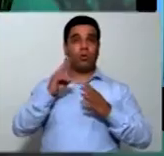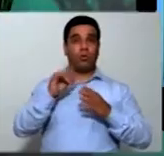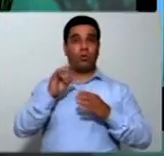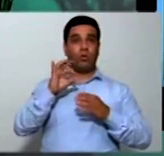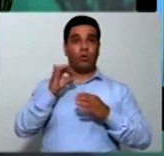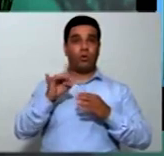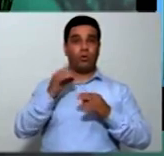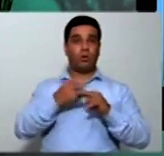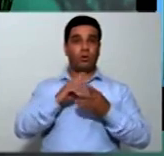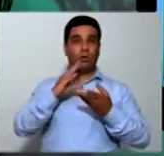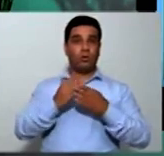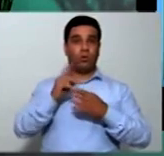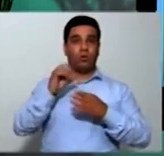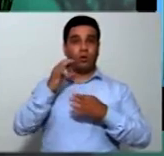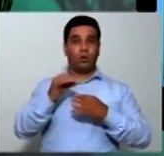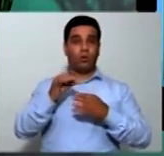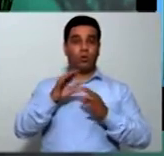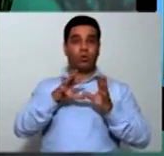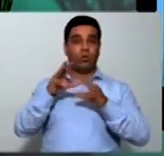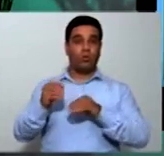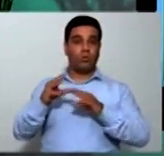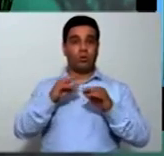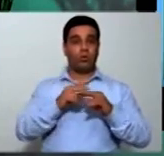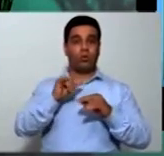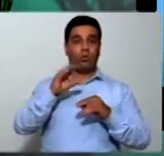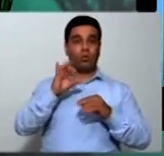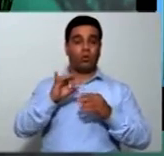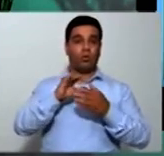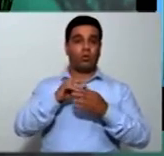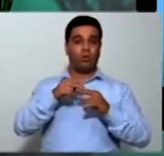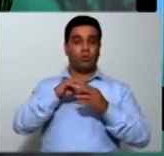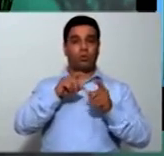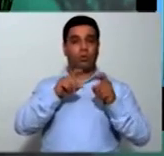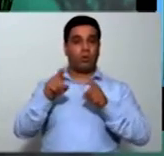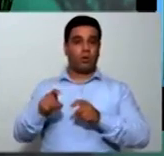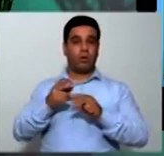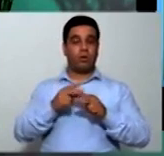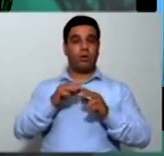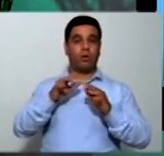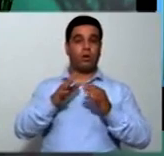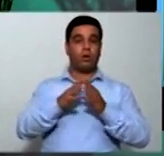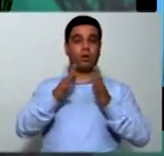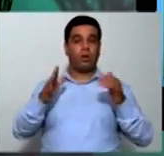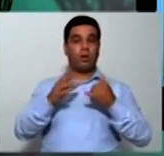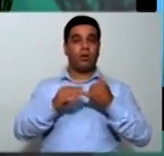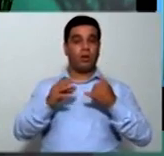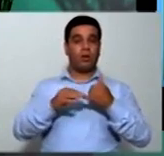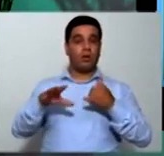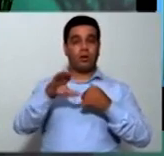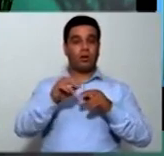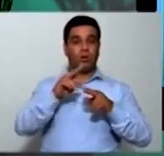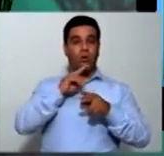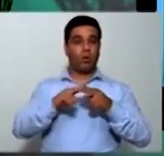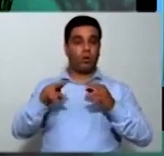xo'jaliklarini tugatish, ko'chmanchi aholini o'troq turmush tarziga o'tkazish, katta yer egaligini